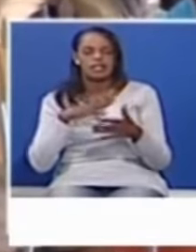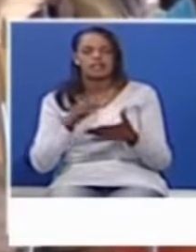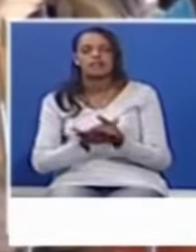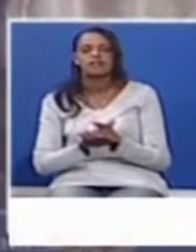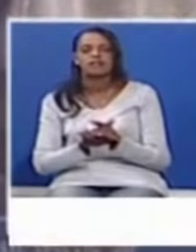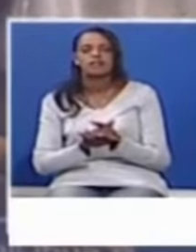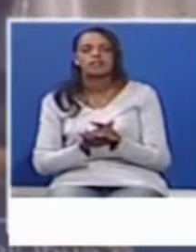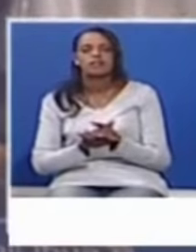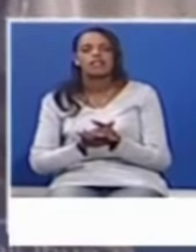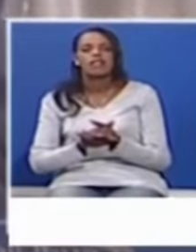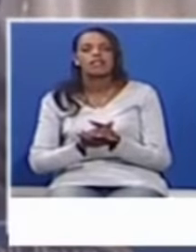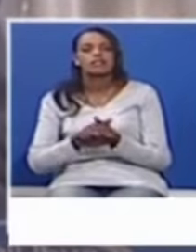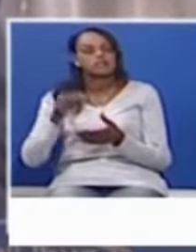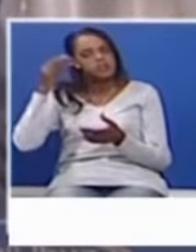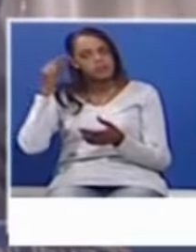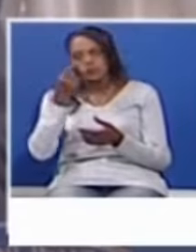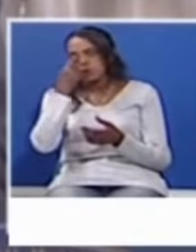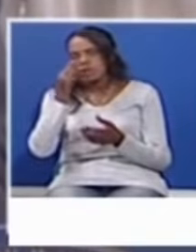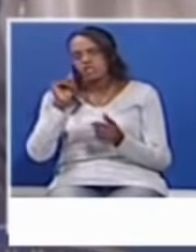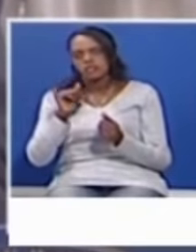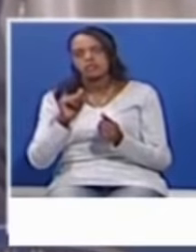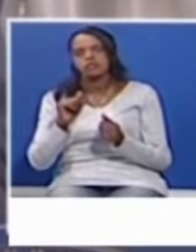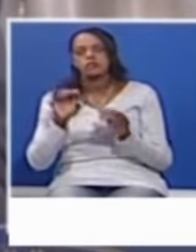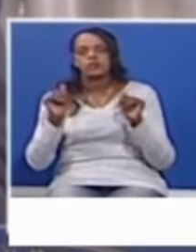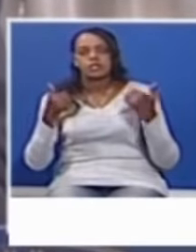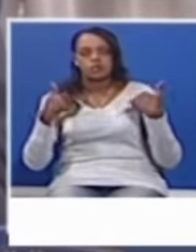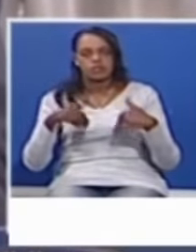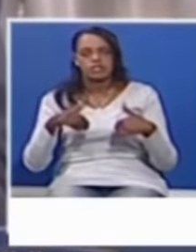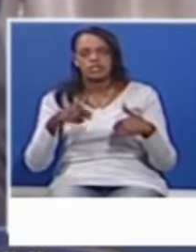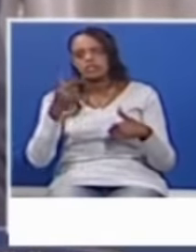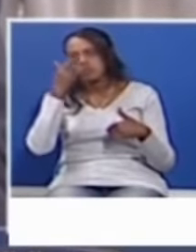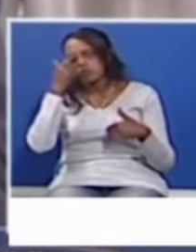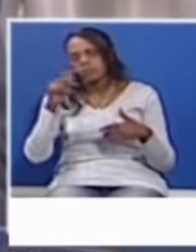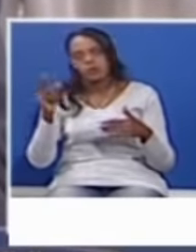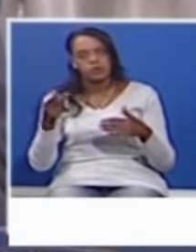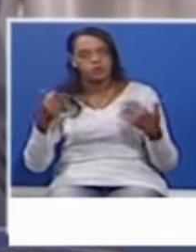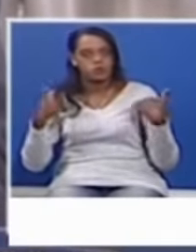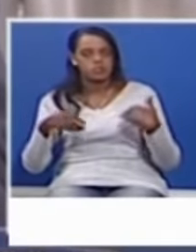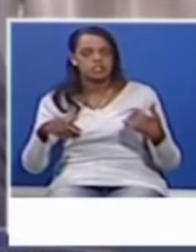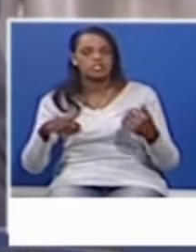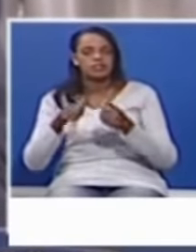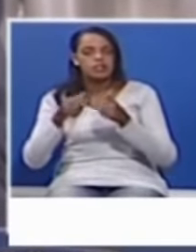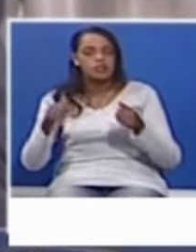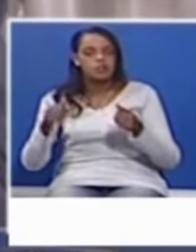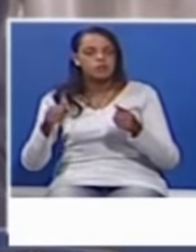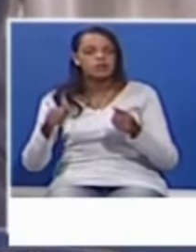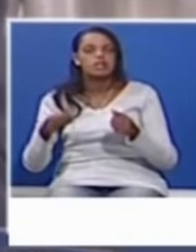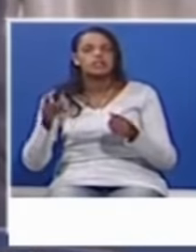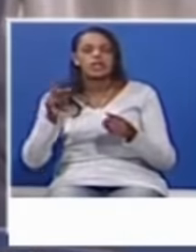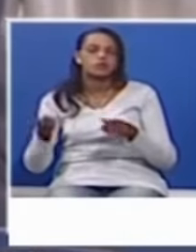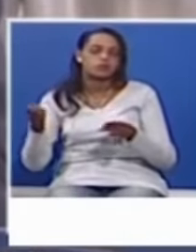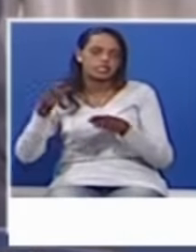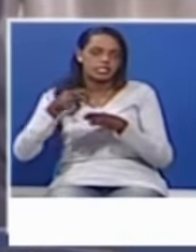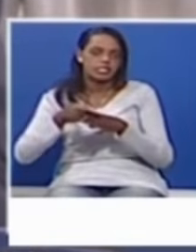አንስቲ ስዋዓት ይኹን ሞቲ ሰቡተን ብመስዋዕቱ ወይ ብሞትን ድሕር ተፈልዮም መተካእታ